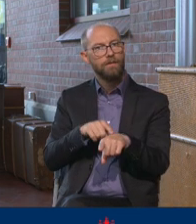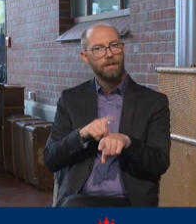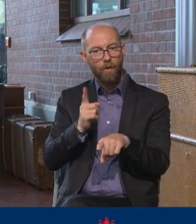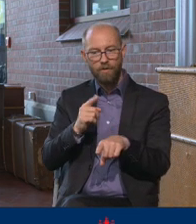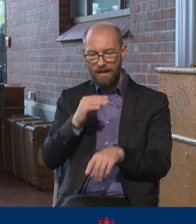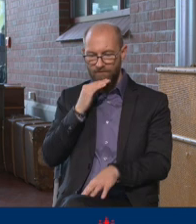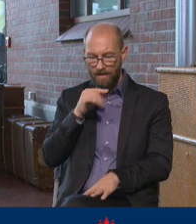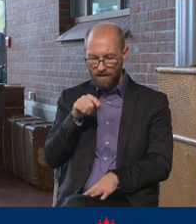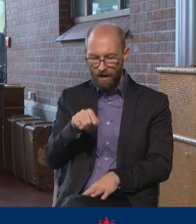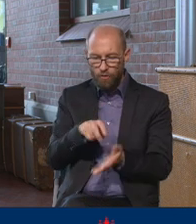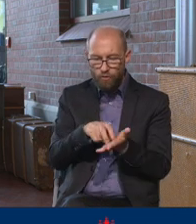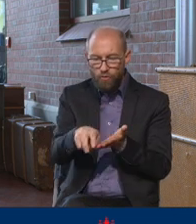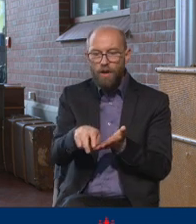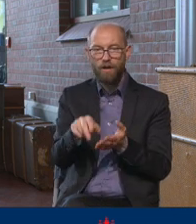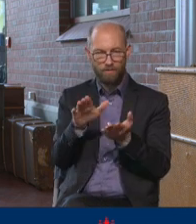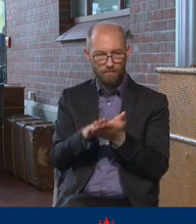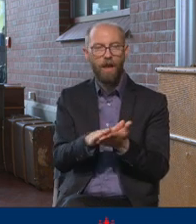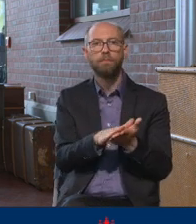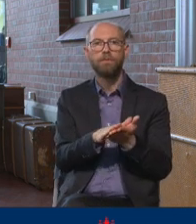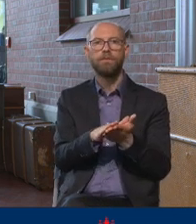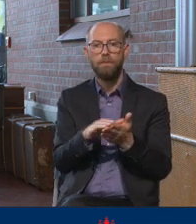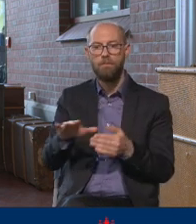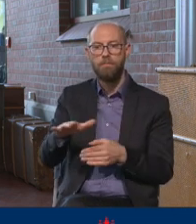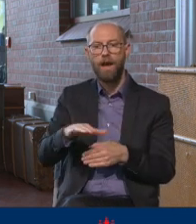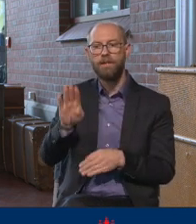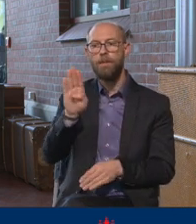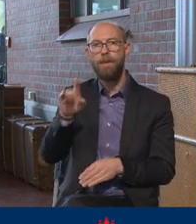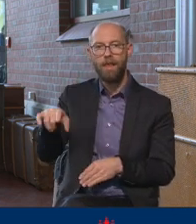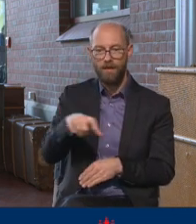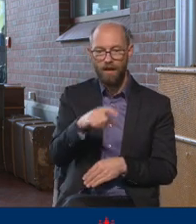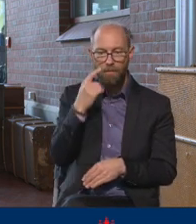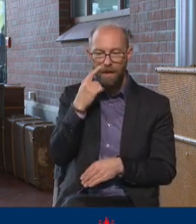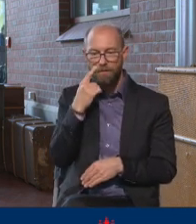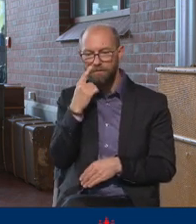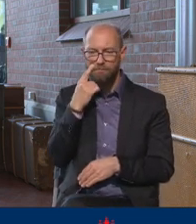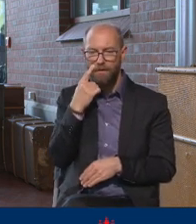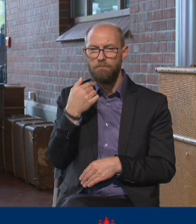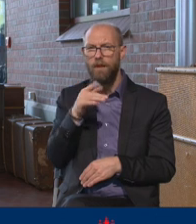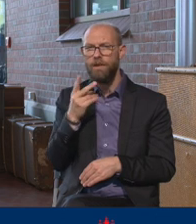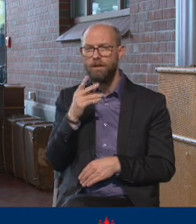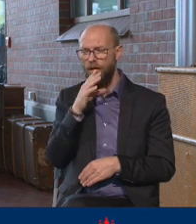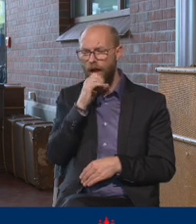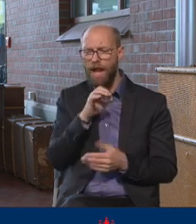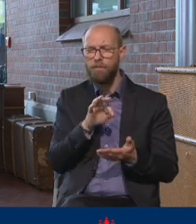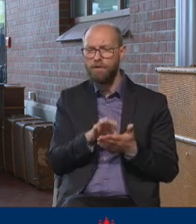wasser zugänglich zu machen vor allen dingen auch im bereich der bille der momentan noch eher wie ein geheimtipp dasteht